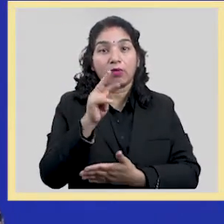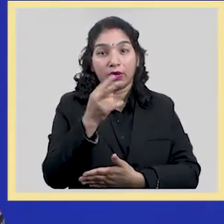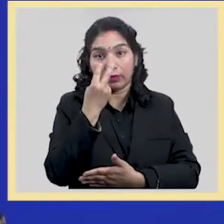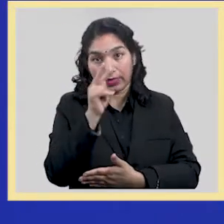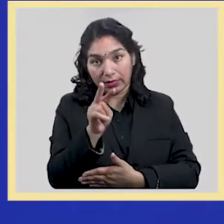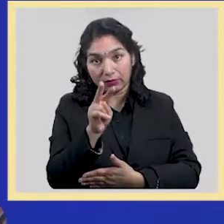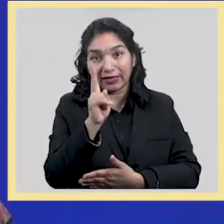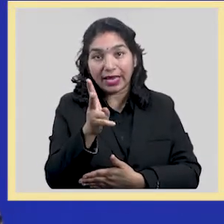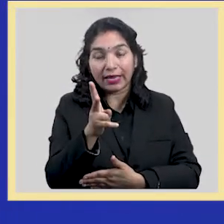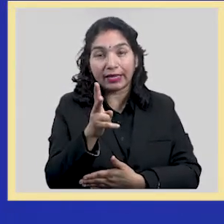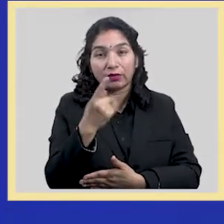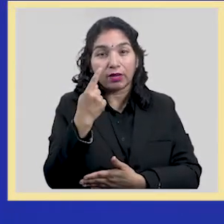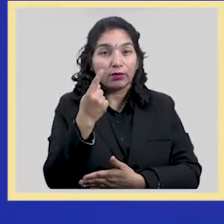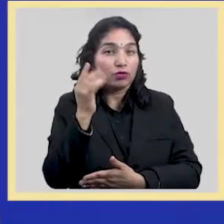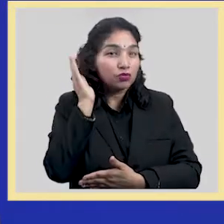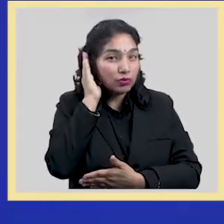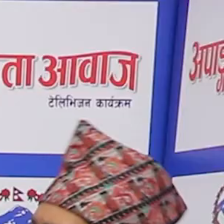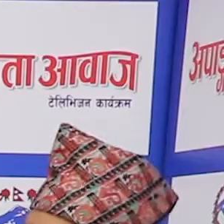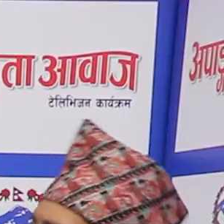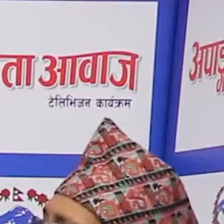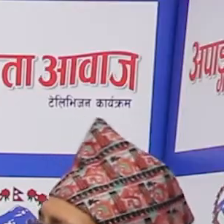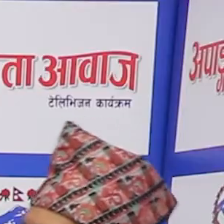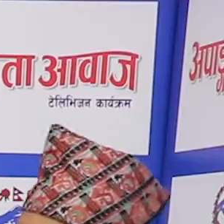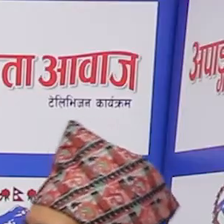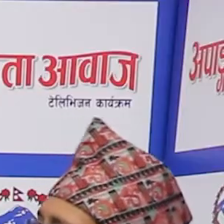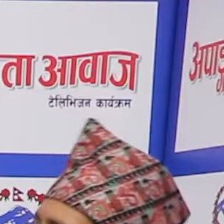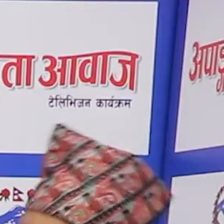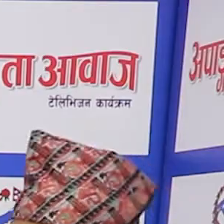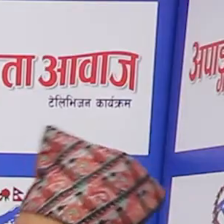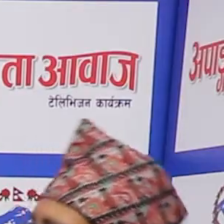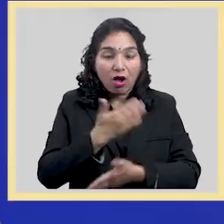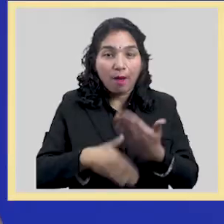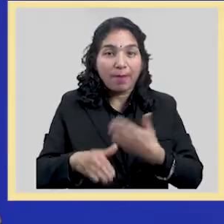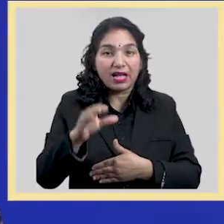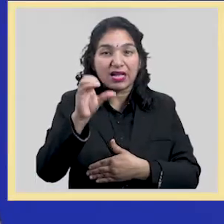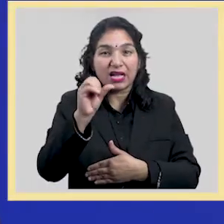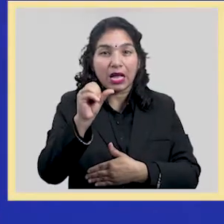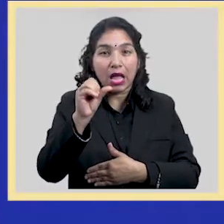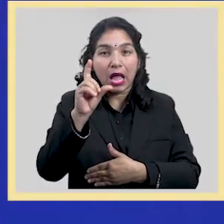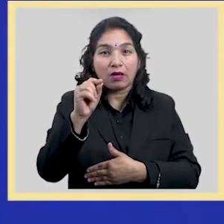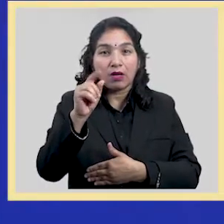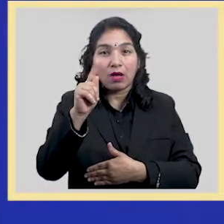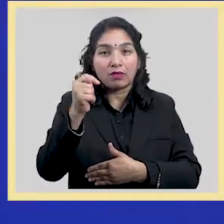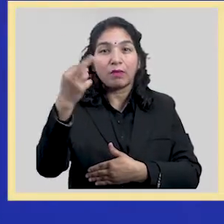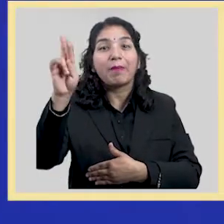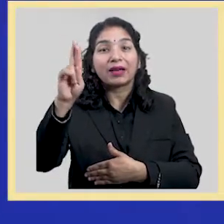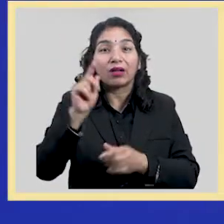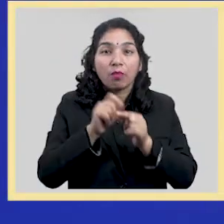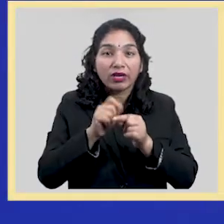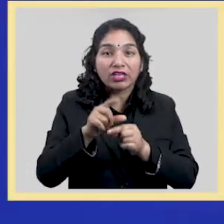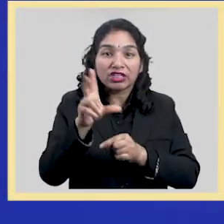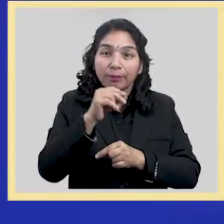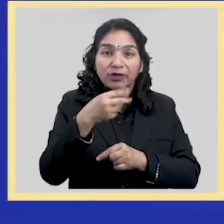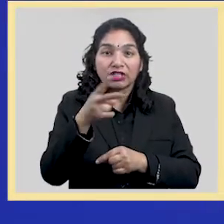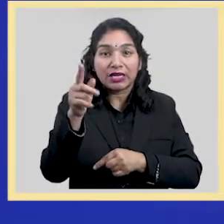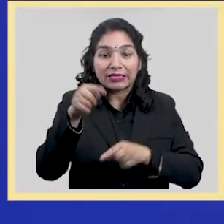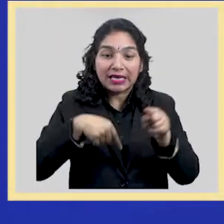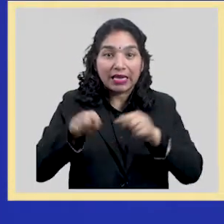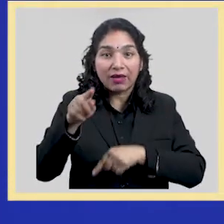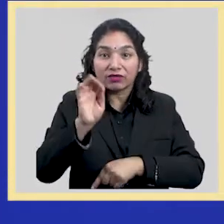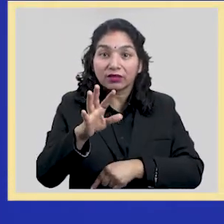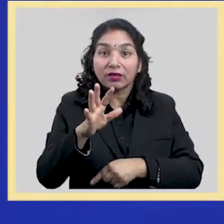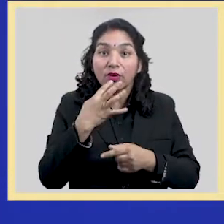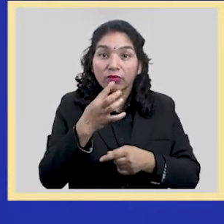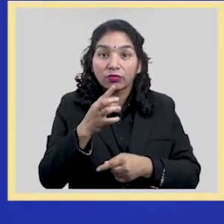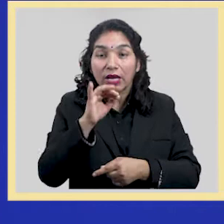कार्यक्रमहरू भइरहेको देखिरहेको छु अनि त्यहाँ मैले एउटा के सुनेको थिएँ, ज्येष्ठ नागरिक बालबालिका अपाङ्गता मैत्री पार्कहरू पनि बन्ने अनि त्यहाँ चाहिँ सबैजना जान आउन सक्ने